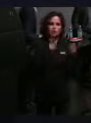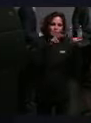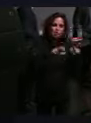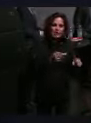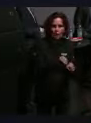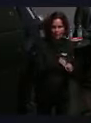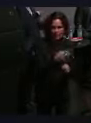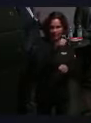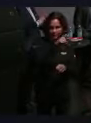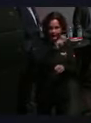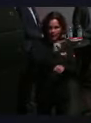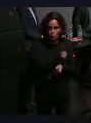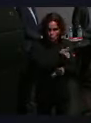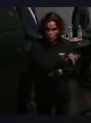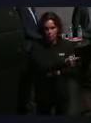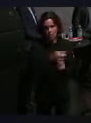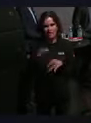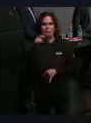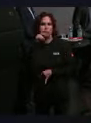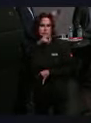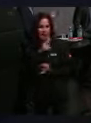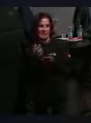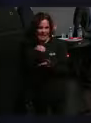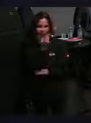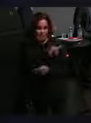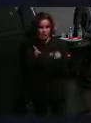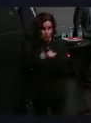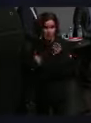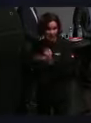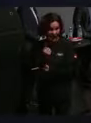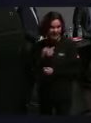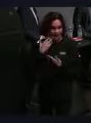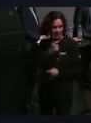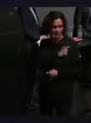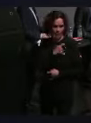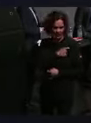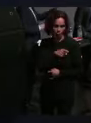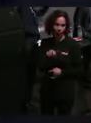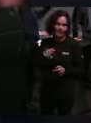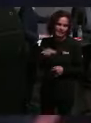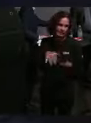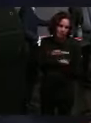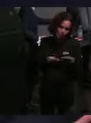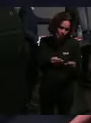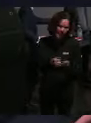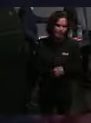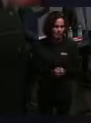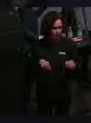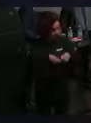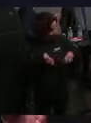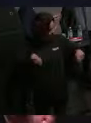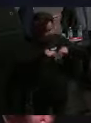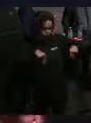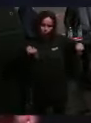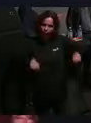energitransisjonsforskningsarbeidet på NTNU, og enda flere vanskelige begreper. Sånt skjer når man blir professor I samfunnsøkonomi. Dere skal stå her sammen med oss, og så